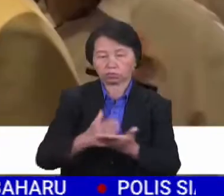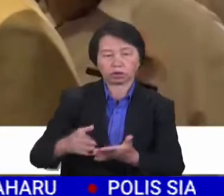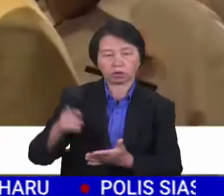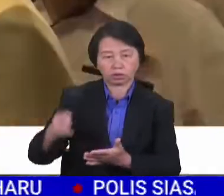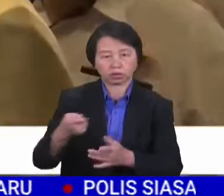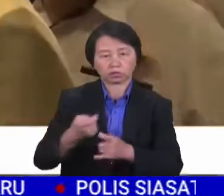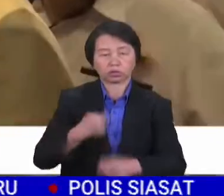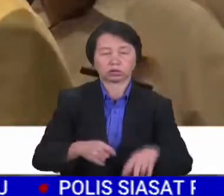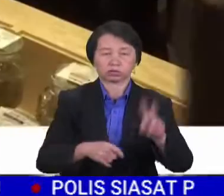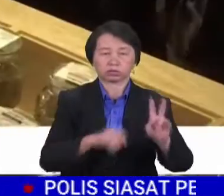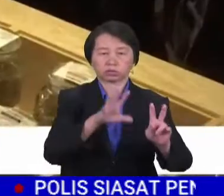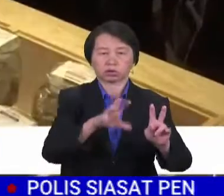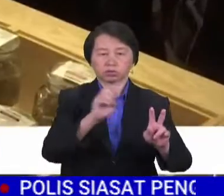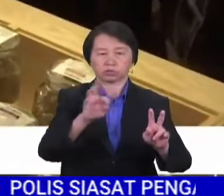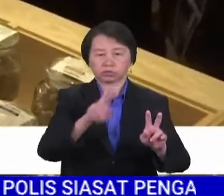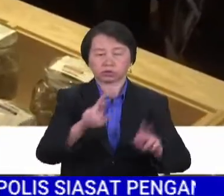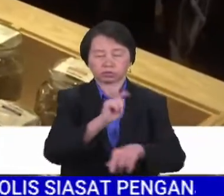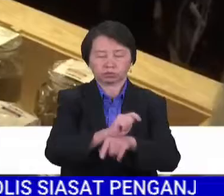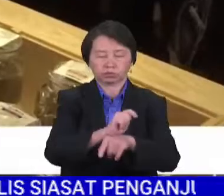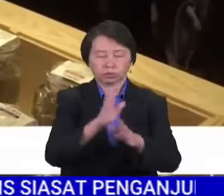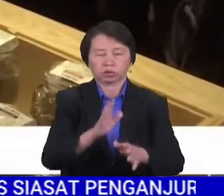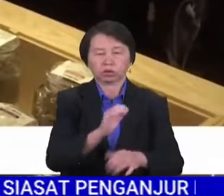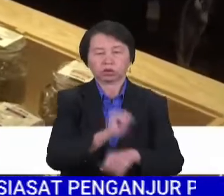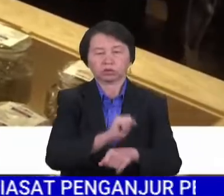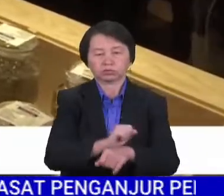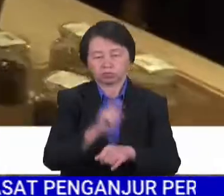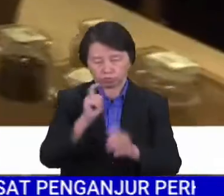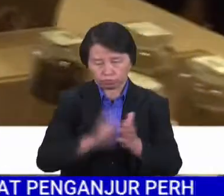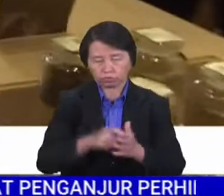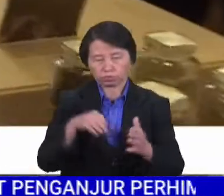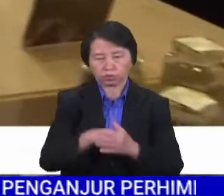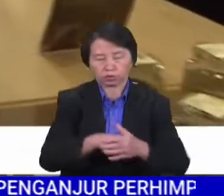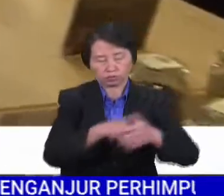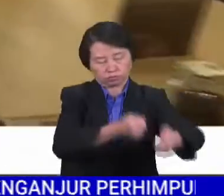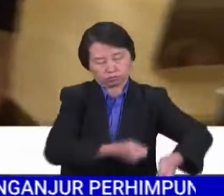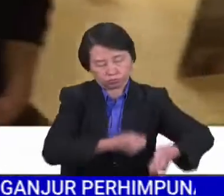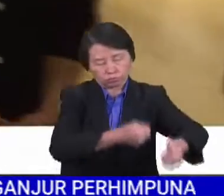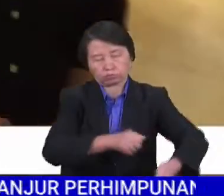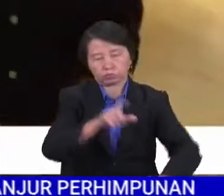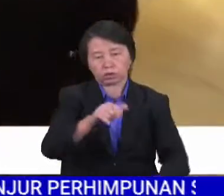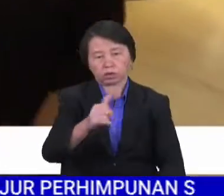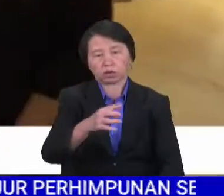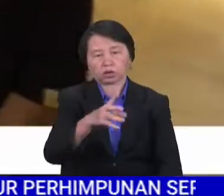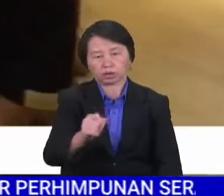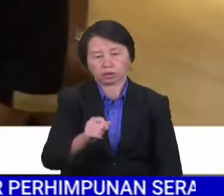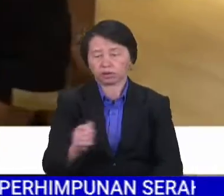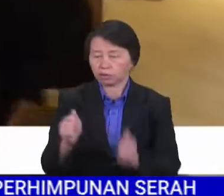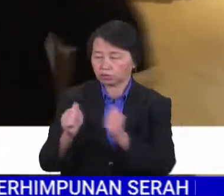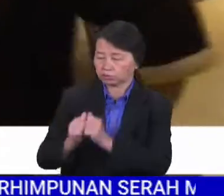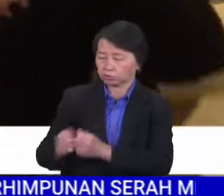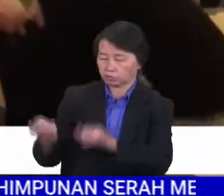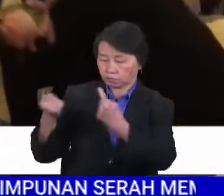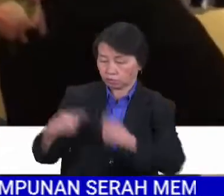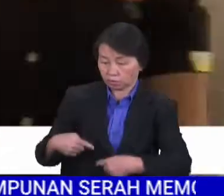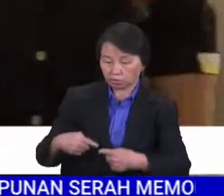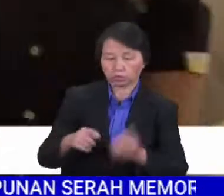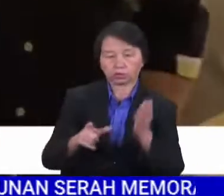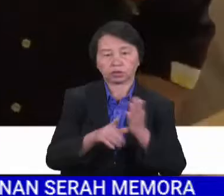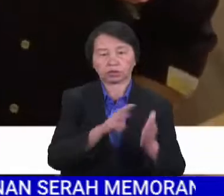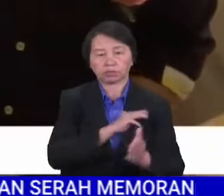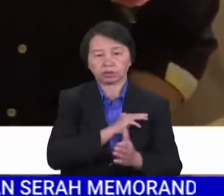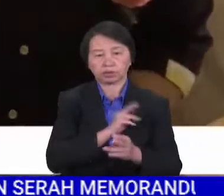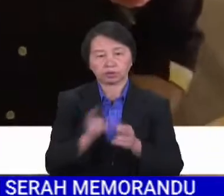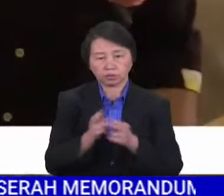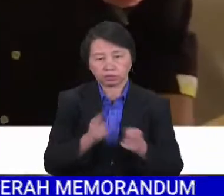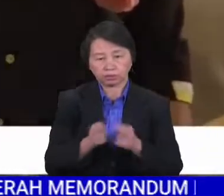daripada 250.000 tenaga kerja yang diperlukan dalam sektor tersebut hadir sama padamaju transparan tersebut ialah timbalan